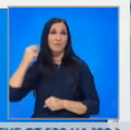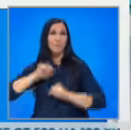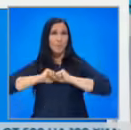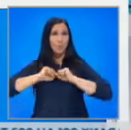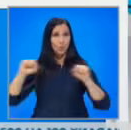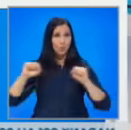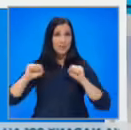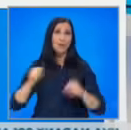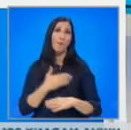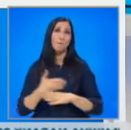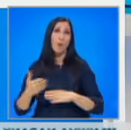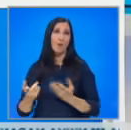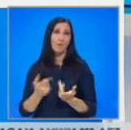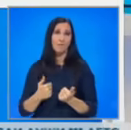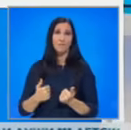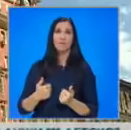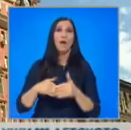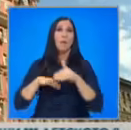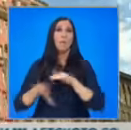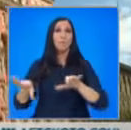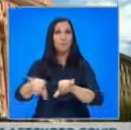за пореден път под прозорците на властта.